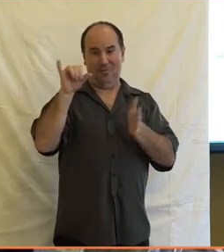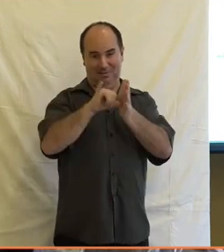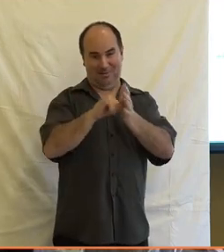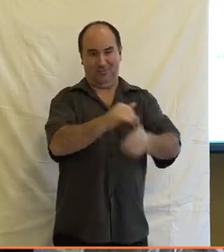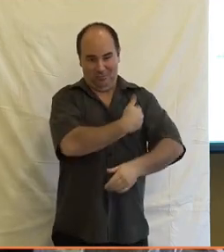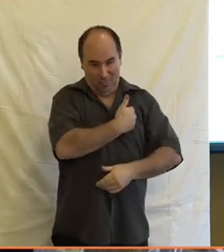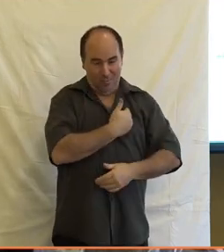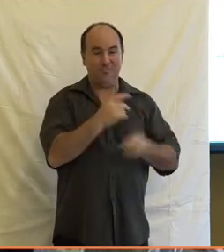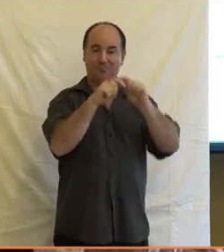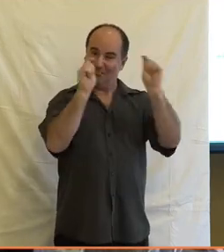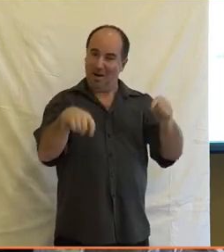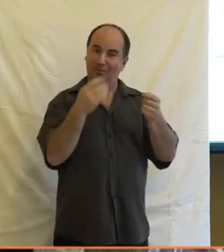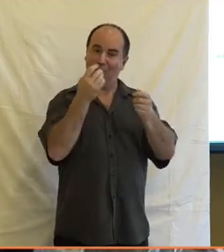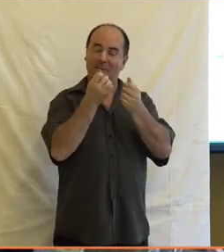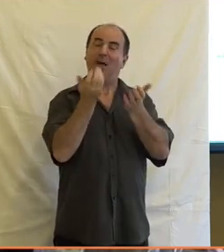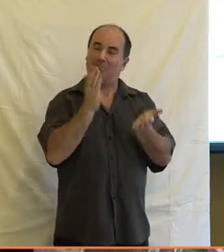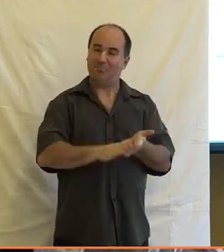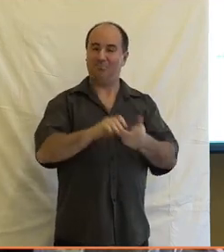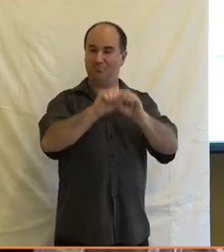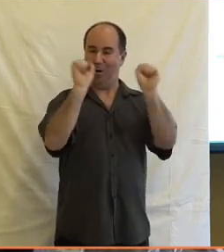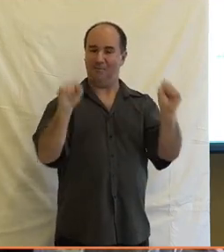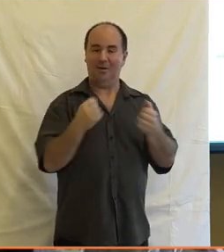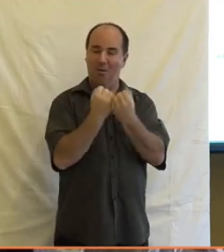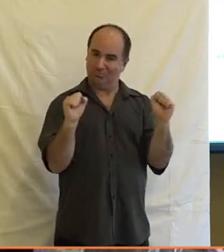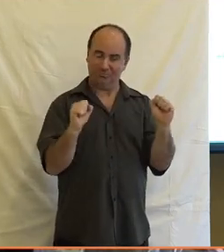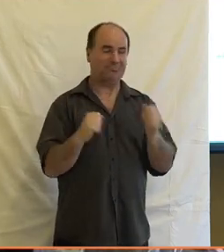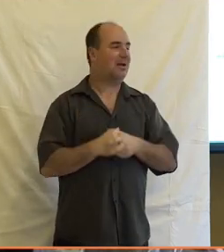maturitní zkouškou a po maturitě jsem dostala